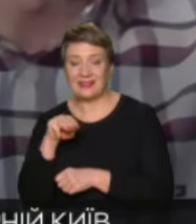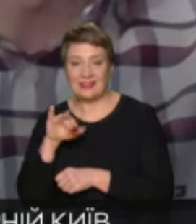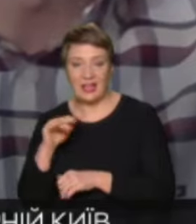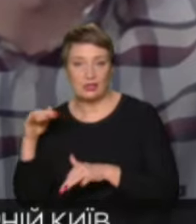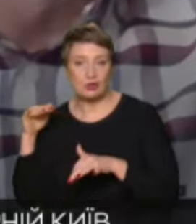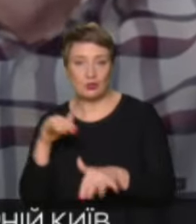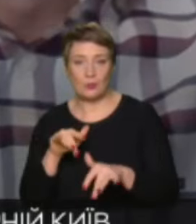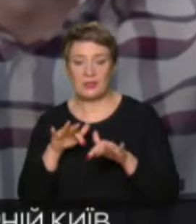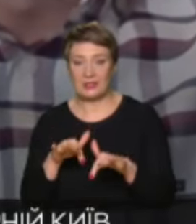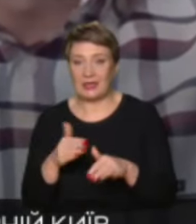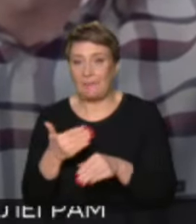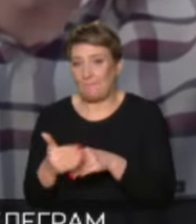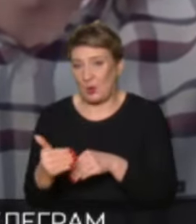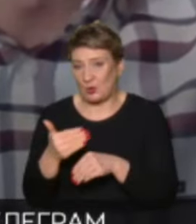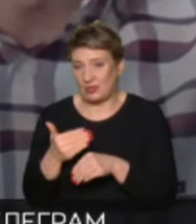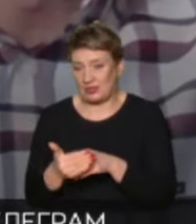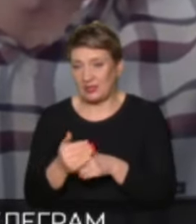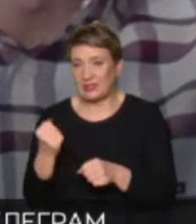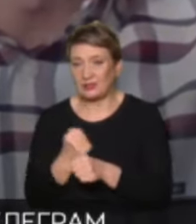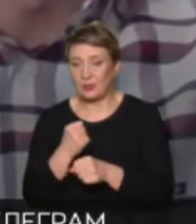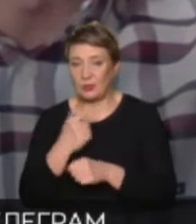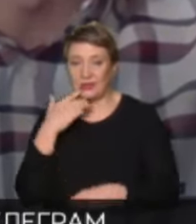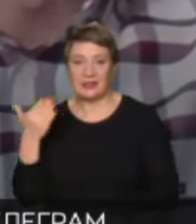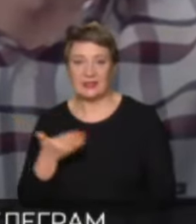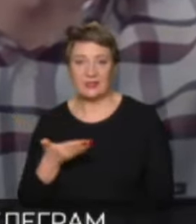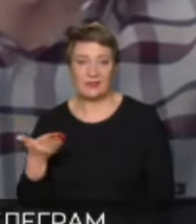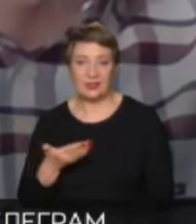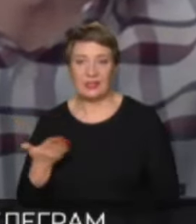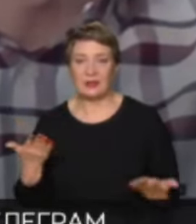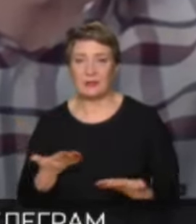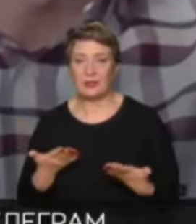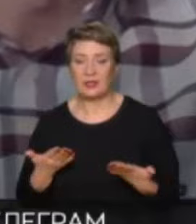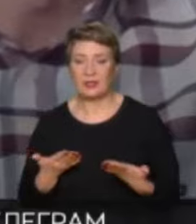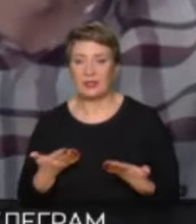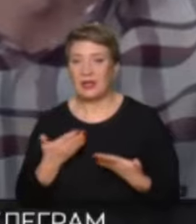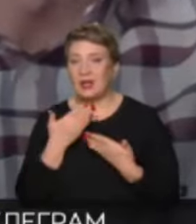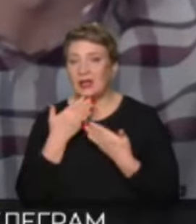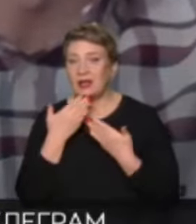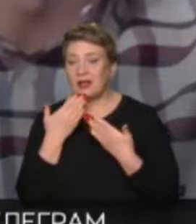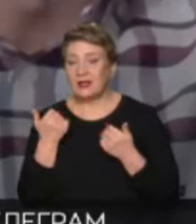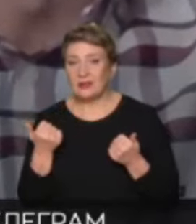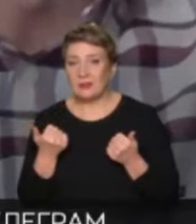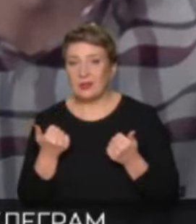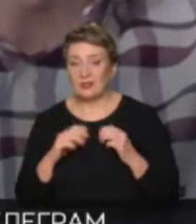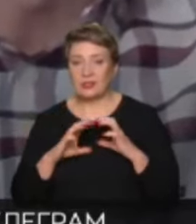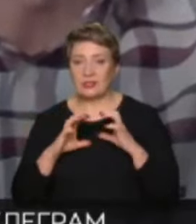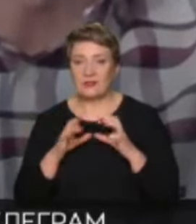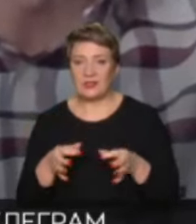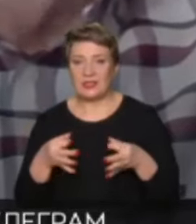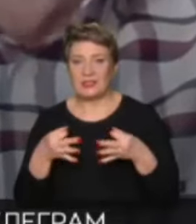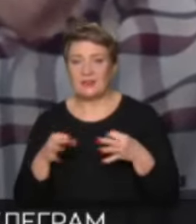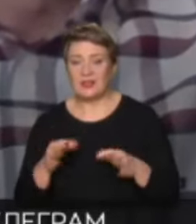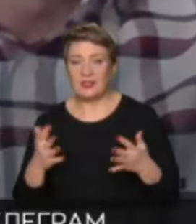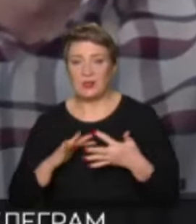цього вони роблять звіт про якесь там епічне, не маючи аналогів в світі, звільнення якогось